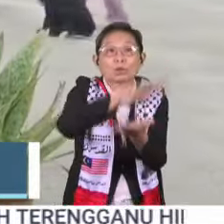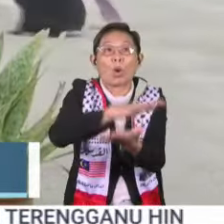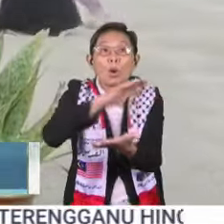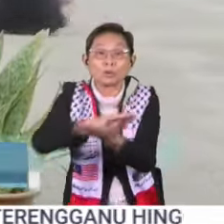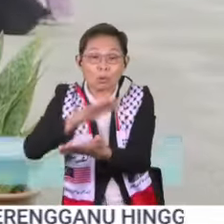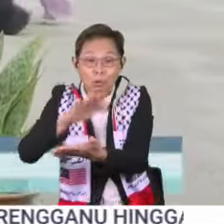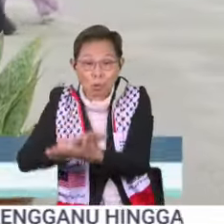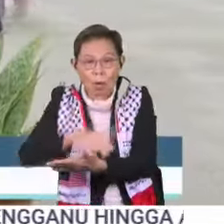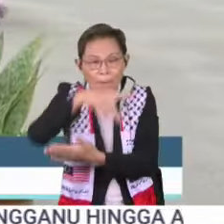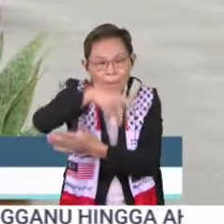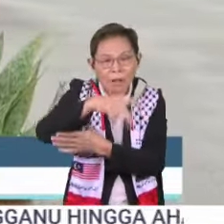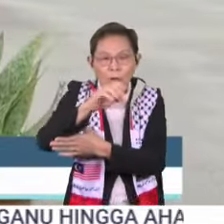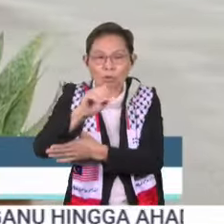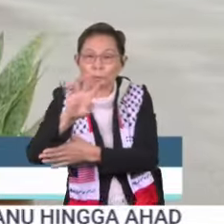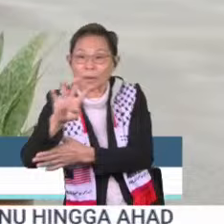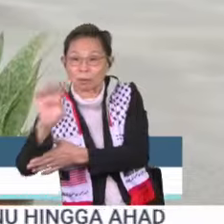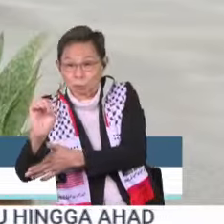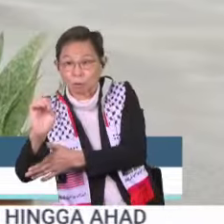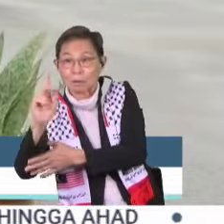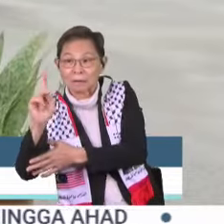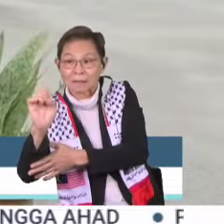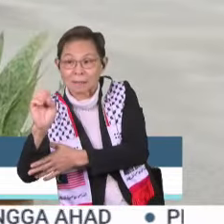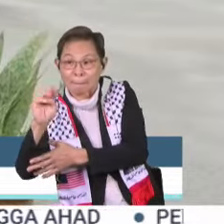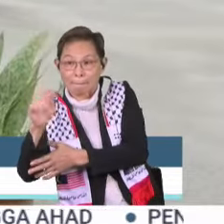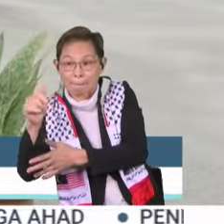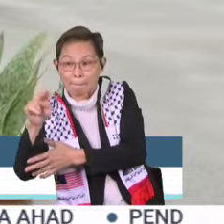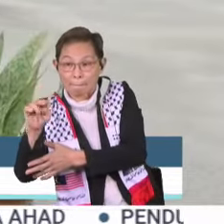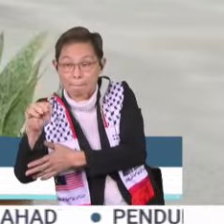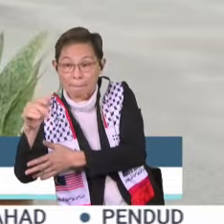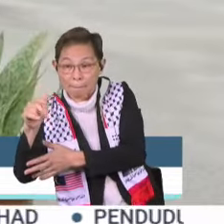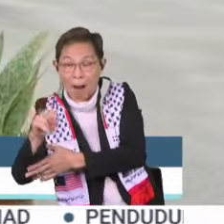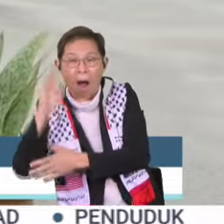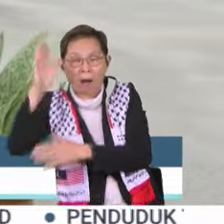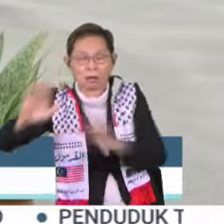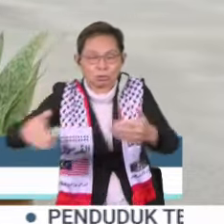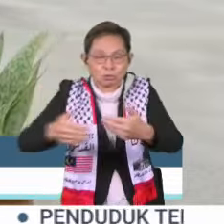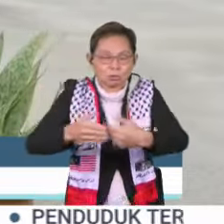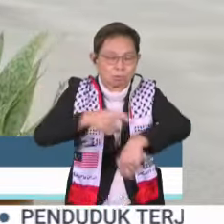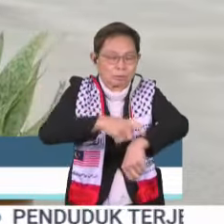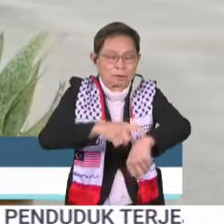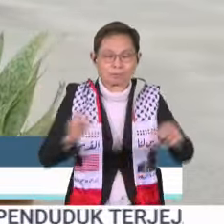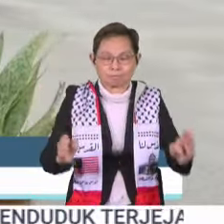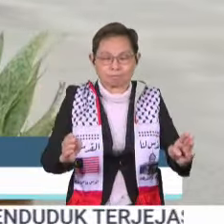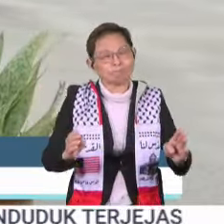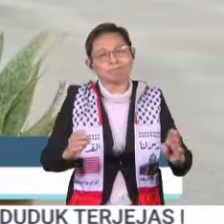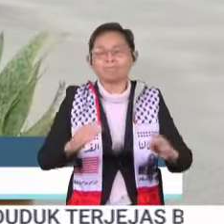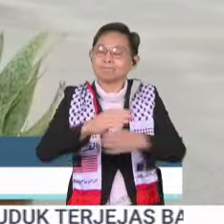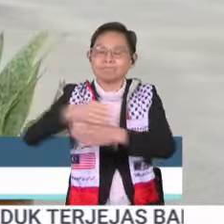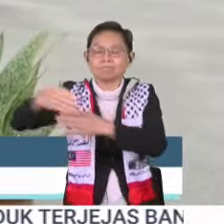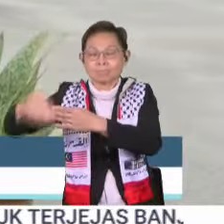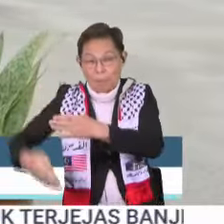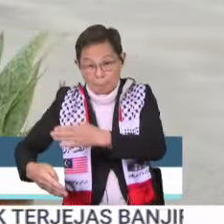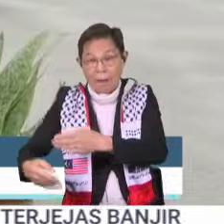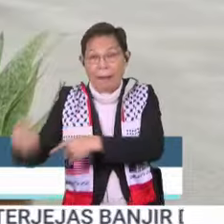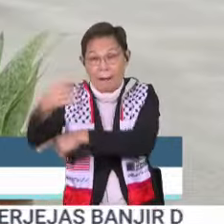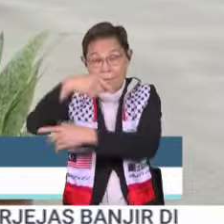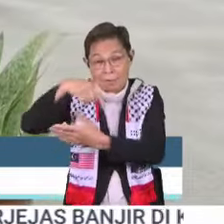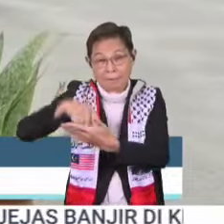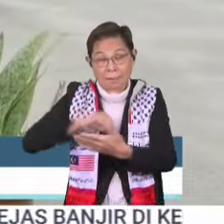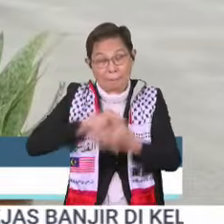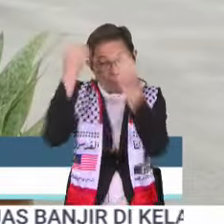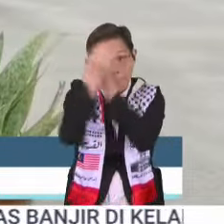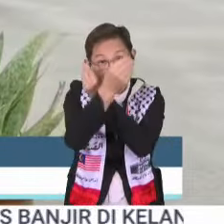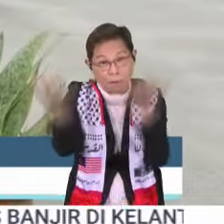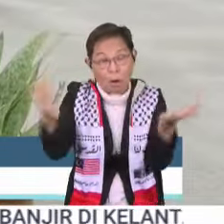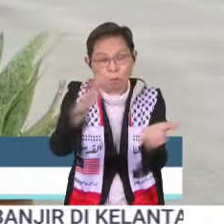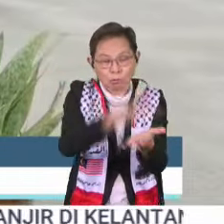kecil PRKP 040 Kemaman akan ditutup menandakan tamat tempoh untuk mengundi pada hari ini. Namun apa yang boleh saya kongsikan, kerana